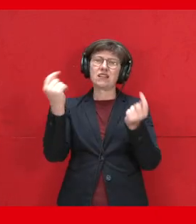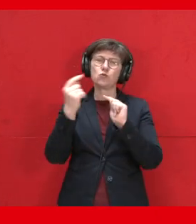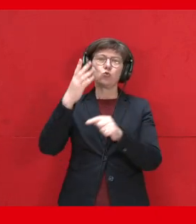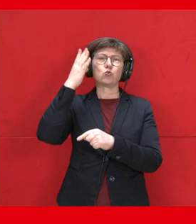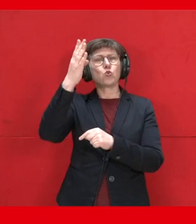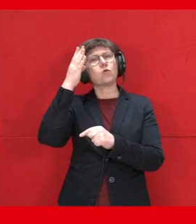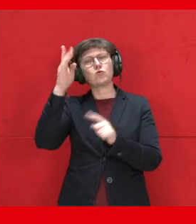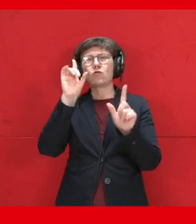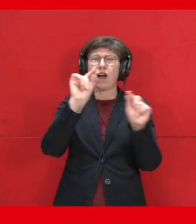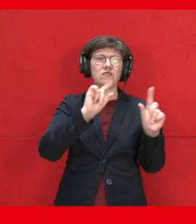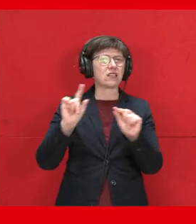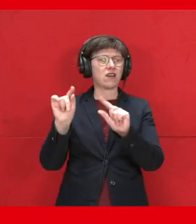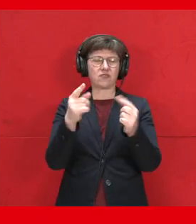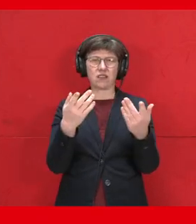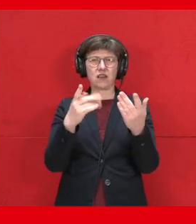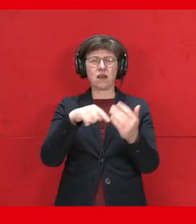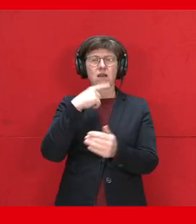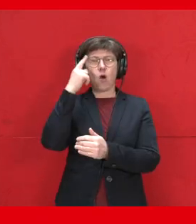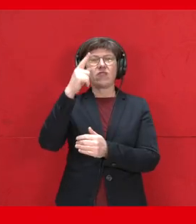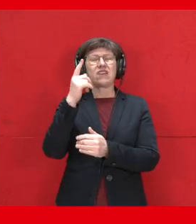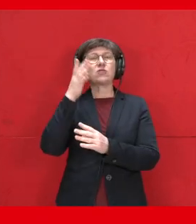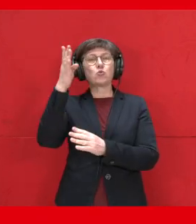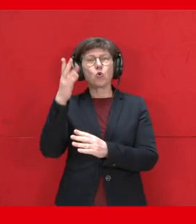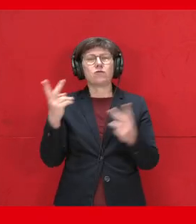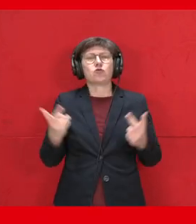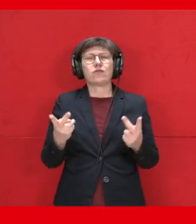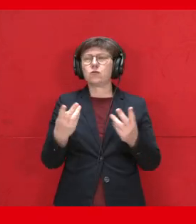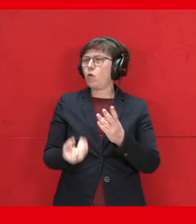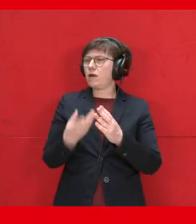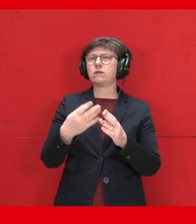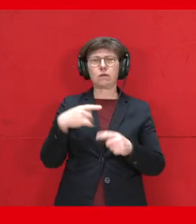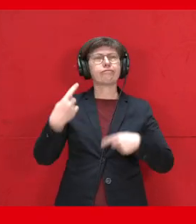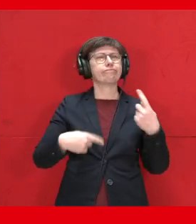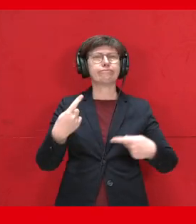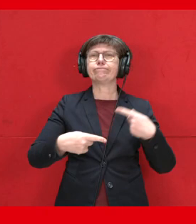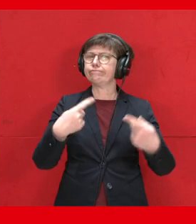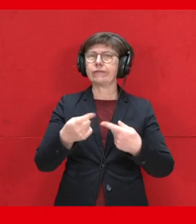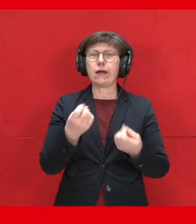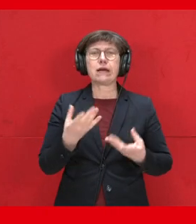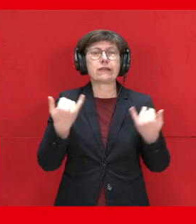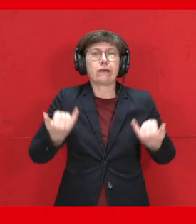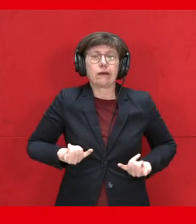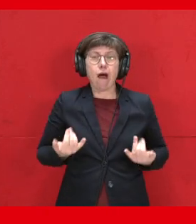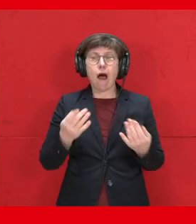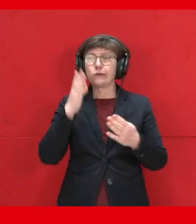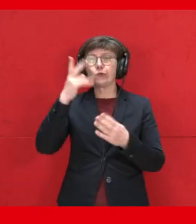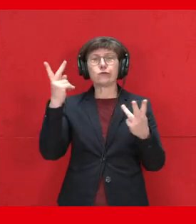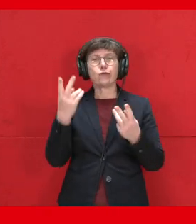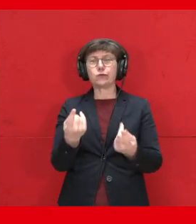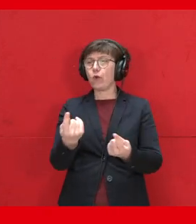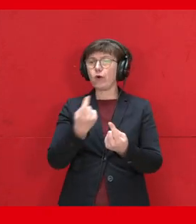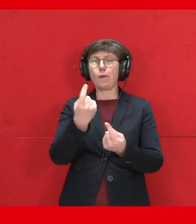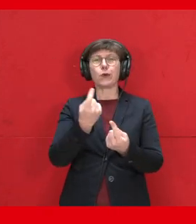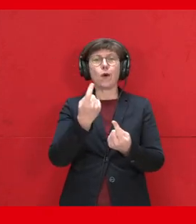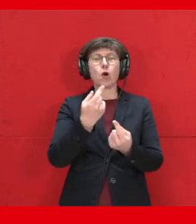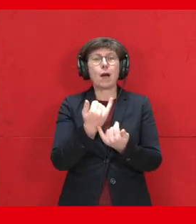diskutiert. Und man hat den Eindruck, viele glauben, die ereignet sich sowieso. Irgendwas wird schon sein in der Zukunft. Aber